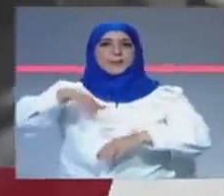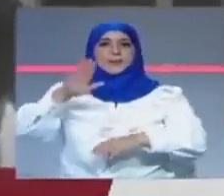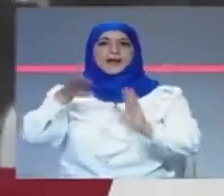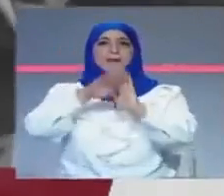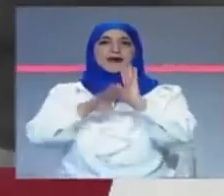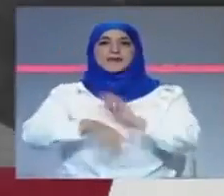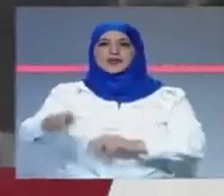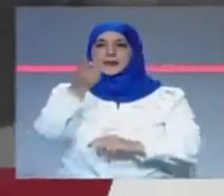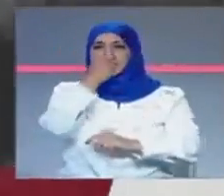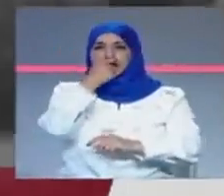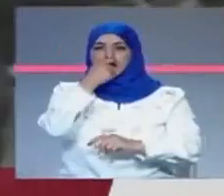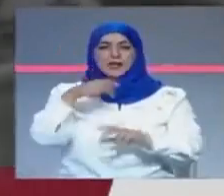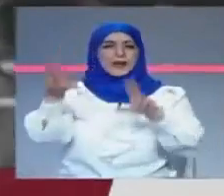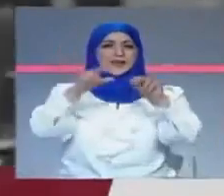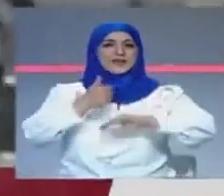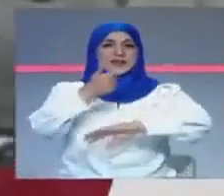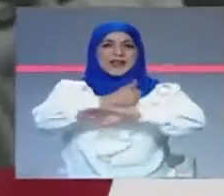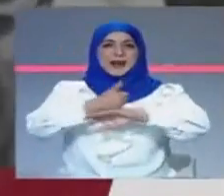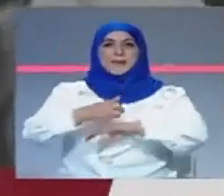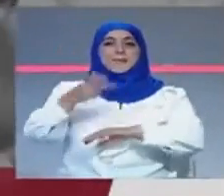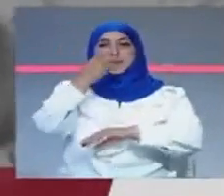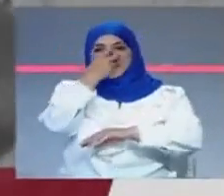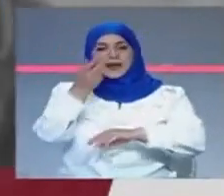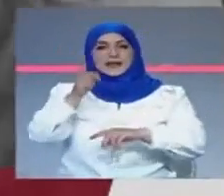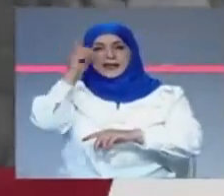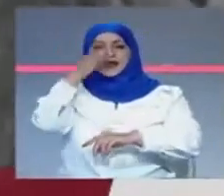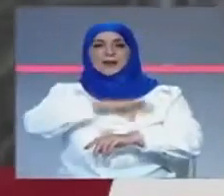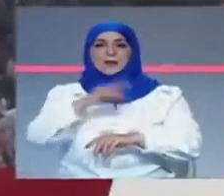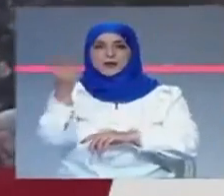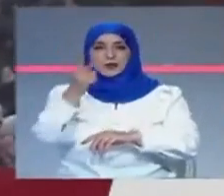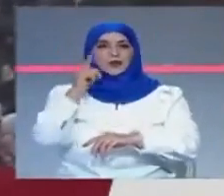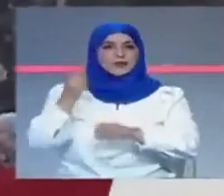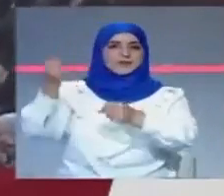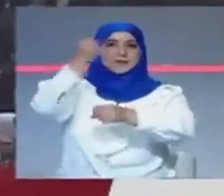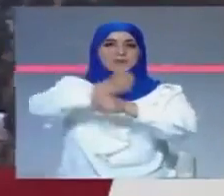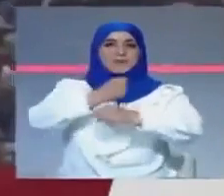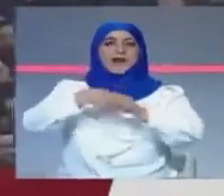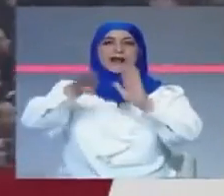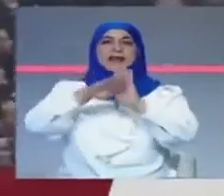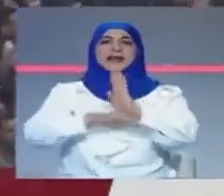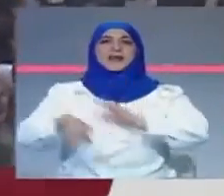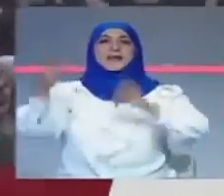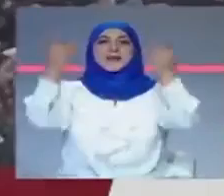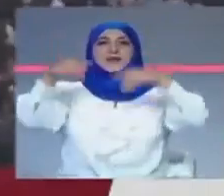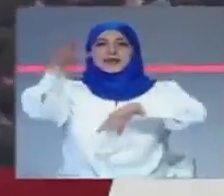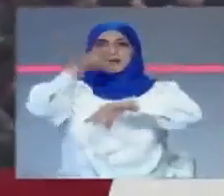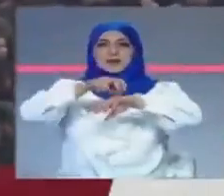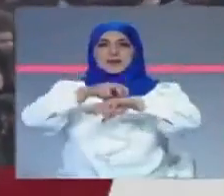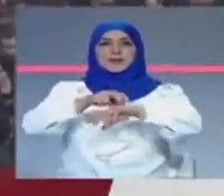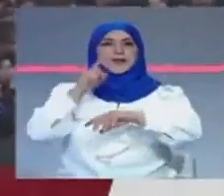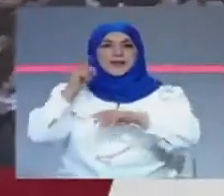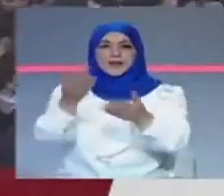بورقيبه كما نظام بن علي فشل في ارساء نظام جمهوري ديمقراطي ما استوجب مرحله